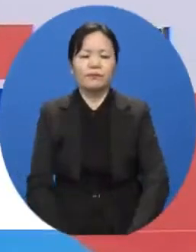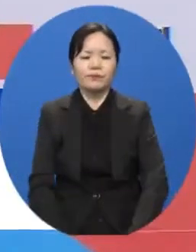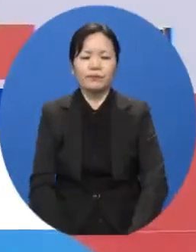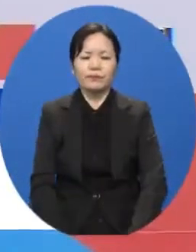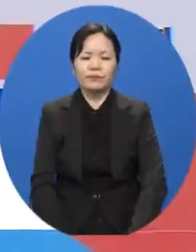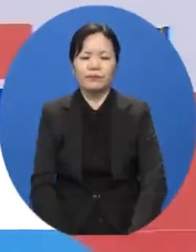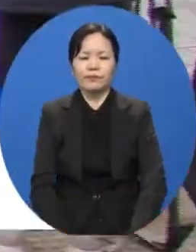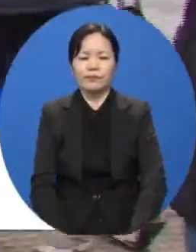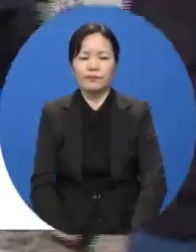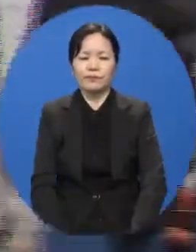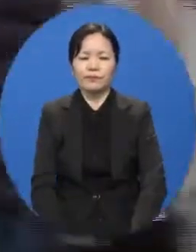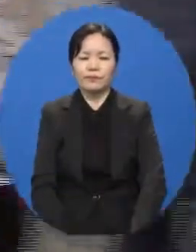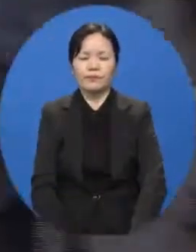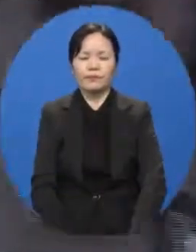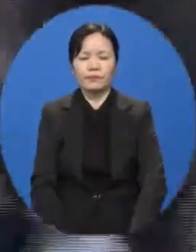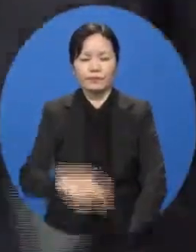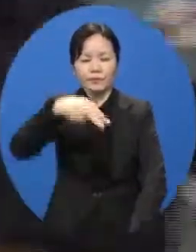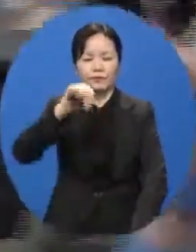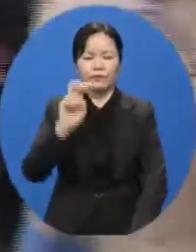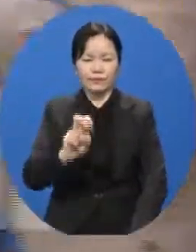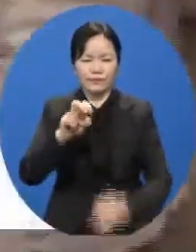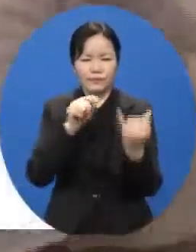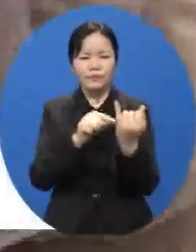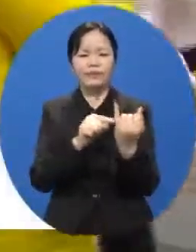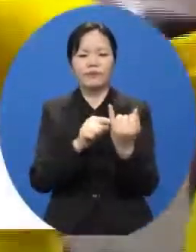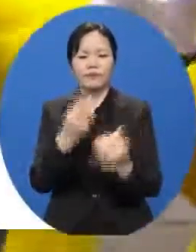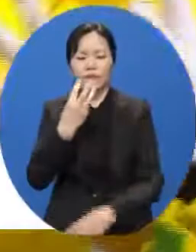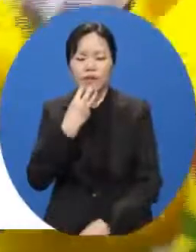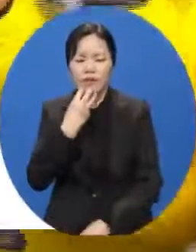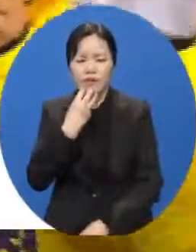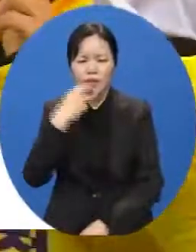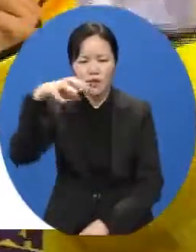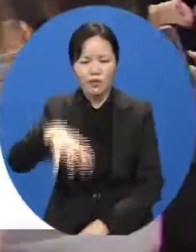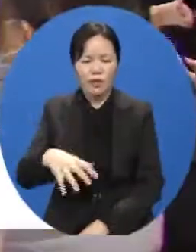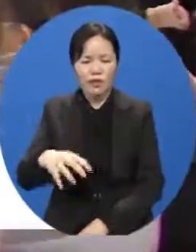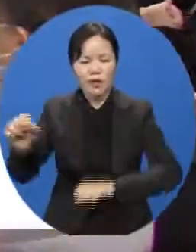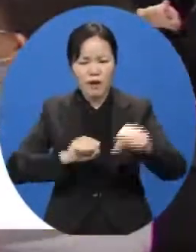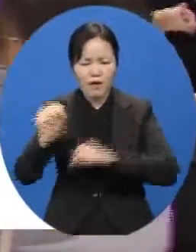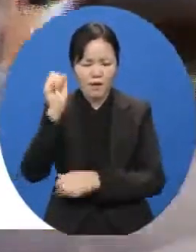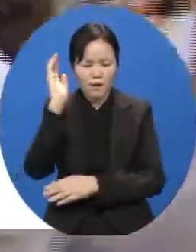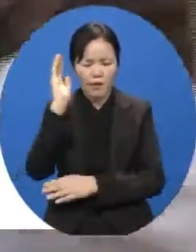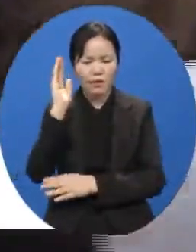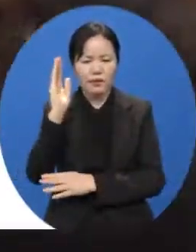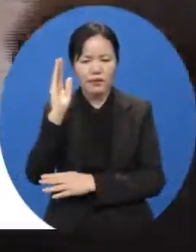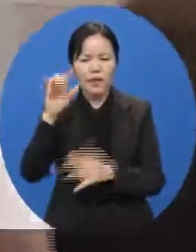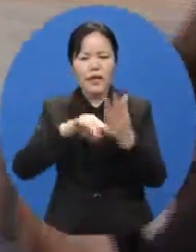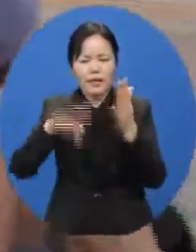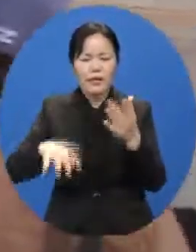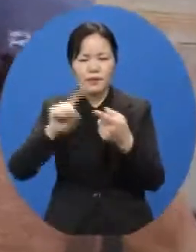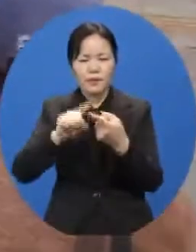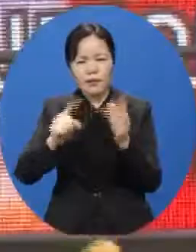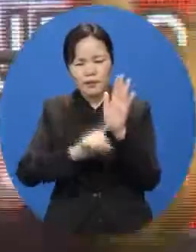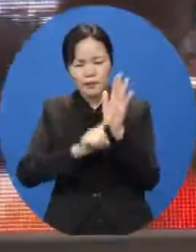정치교체가 됩니까? 심상정 정의당 후보는 서울 광진구 일대에서 유권자들과 만나 세금에